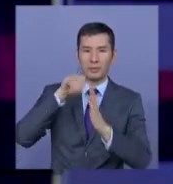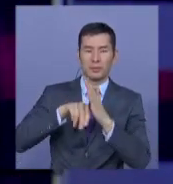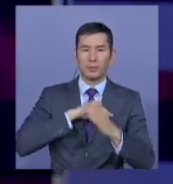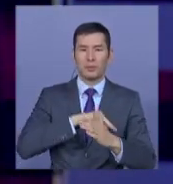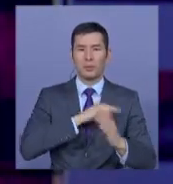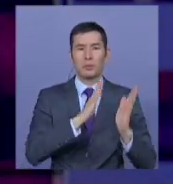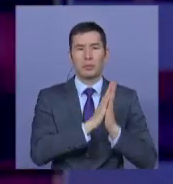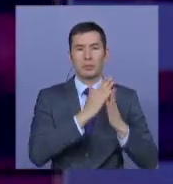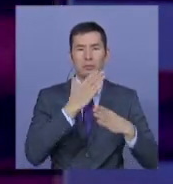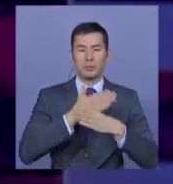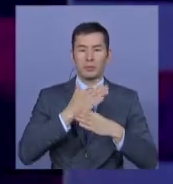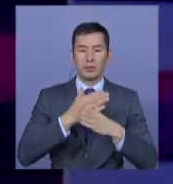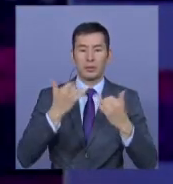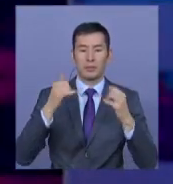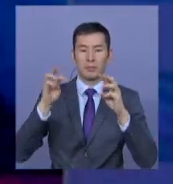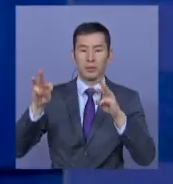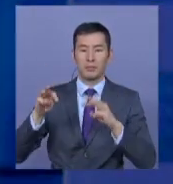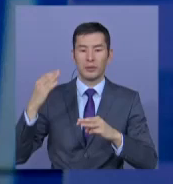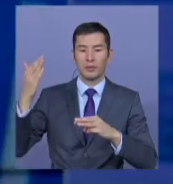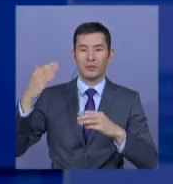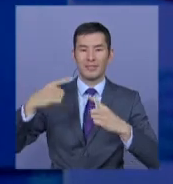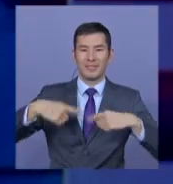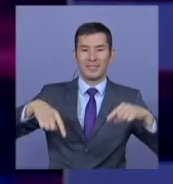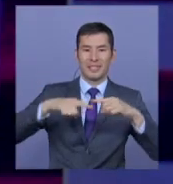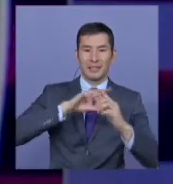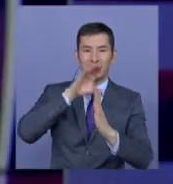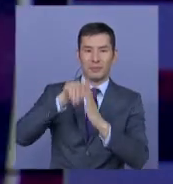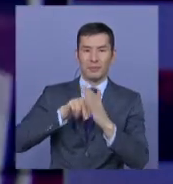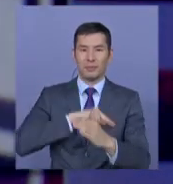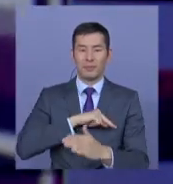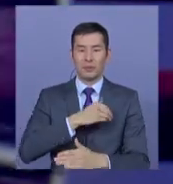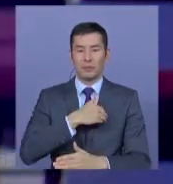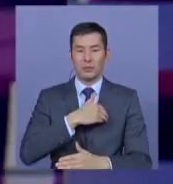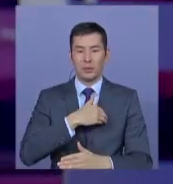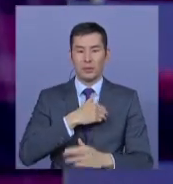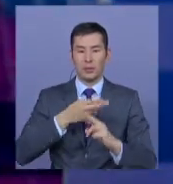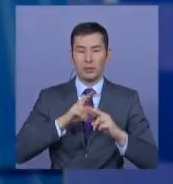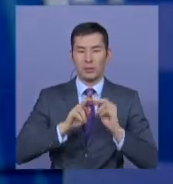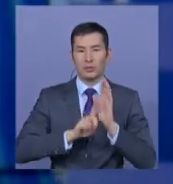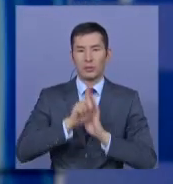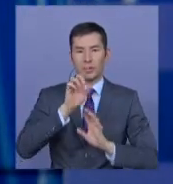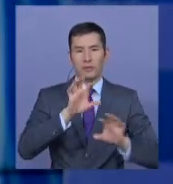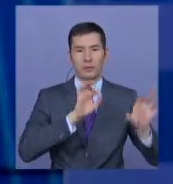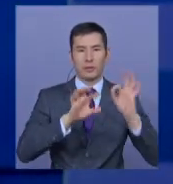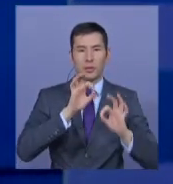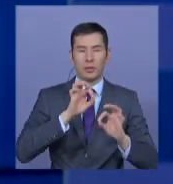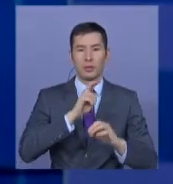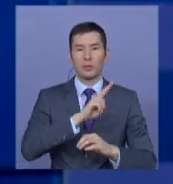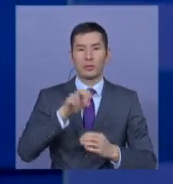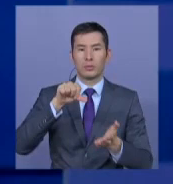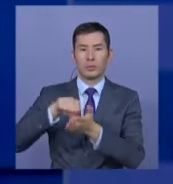айтып атап өту керек, қазір президенттік кадрлық жастар резервіне іріктеудің әлеуетті бағалау кезеңі өтіп жатыр. Оған қатысып